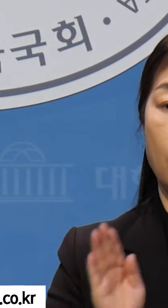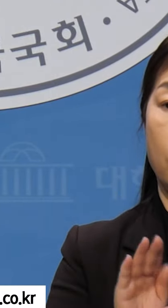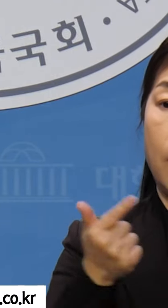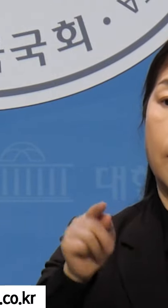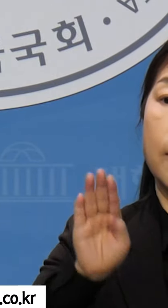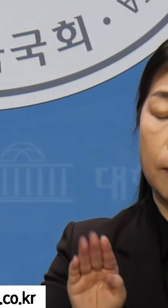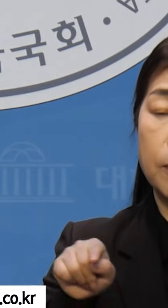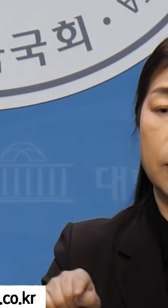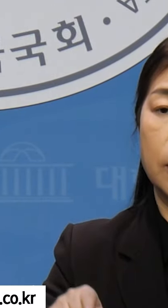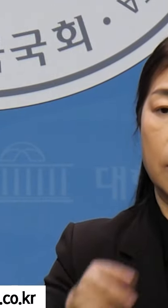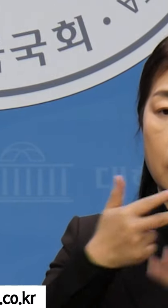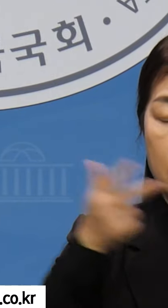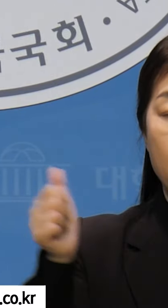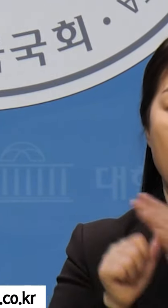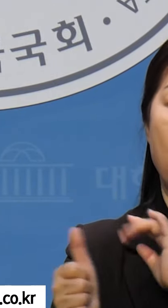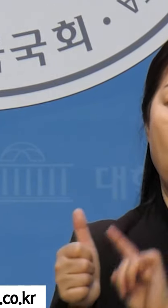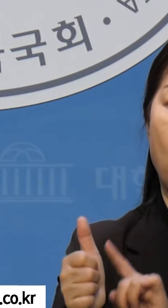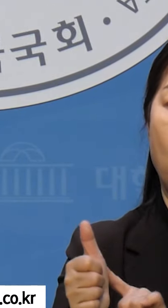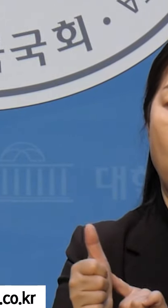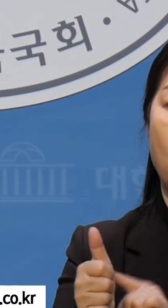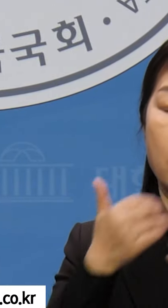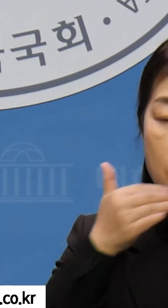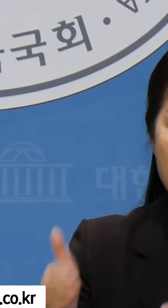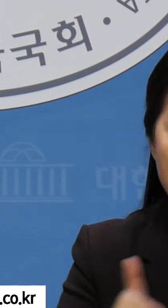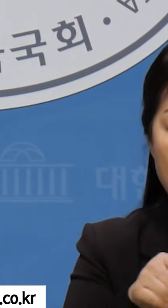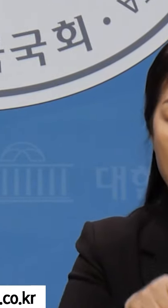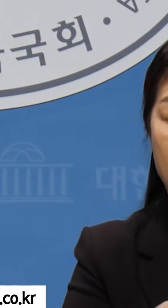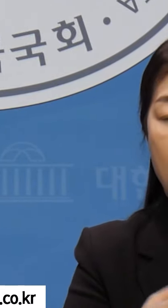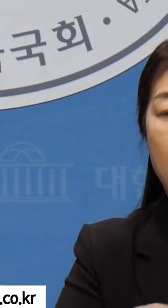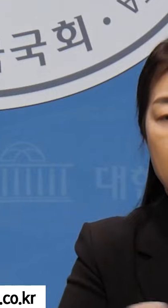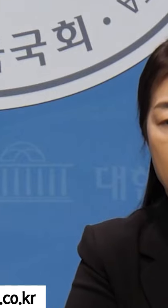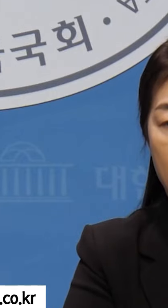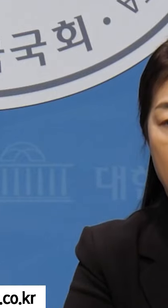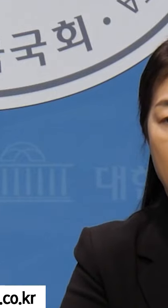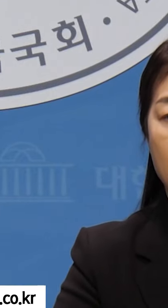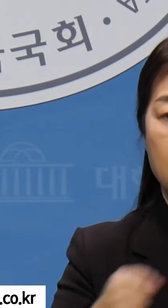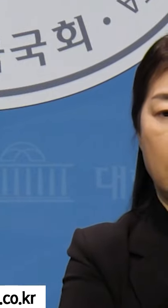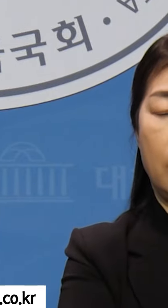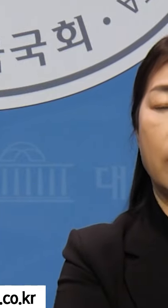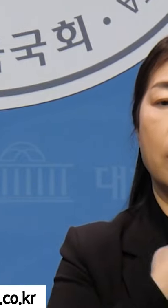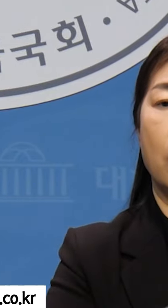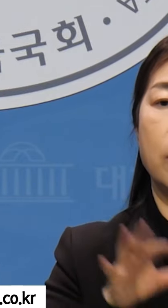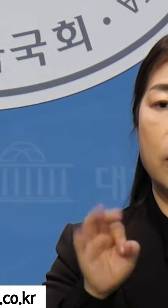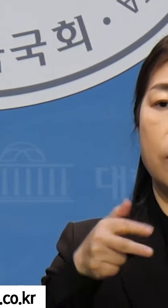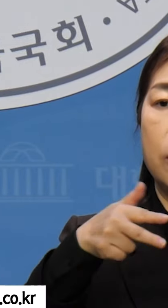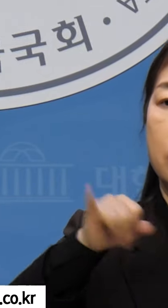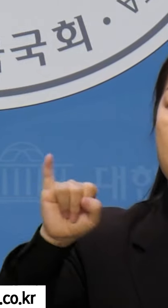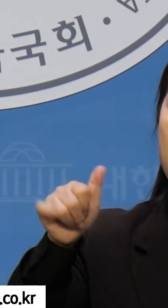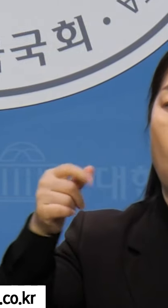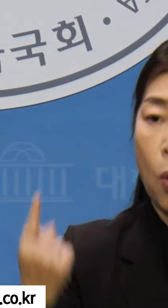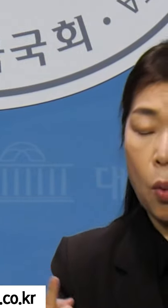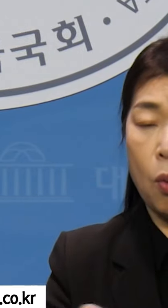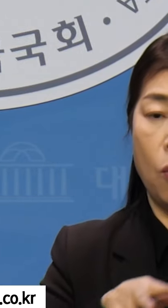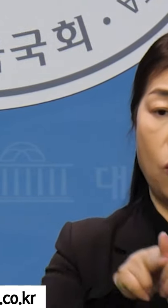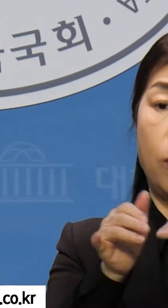분당갑에는 이재명 대표와 경기도에서부터 함께한 김지호 예비후보가 있습니다.